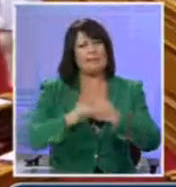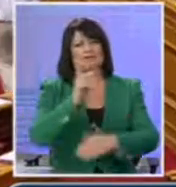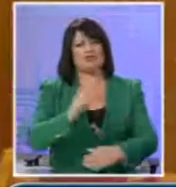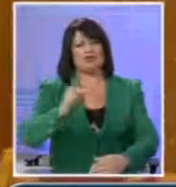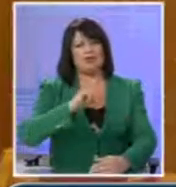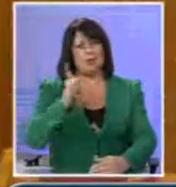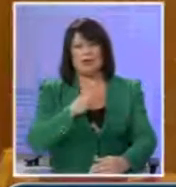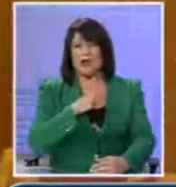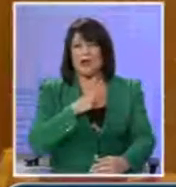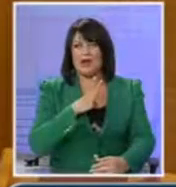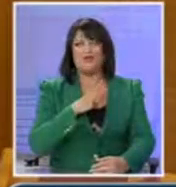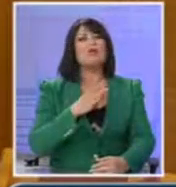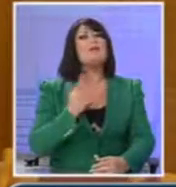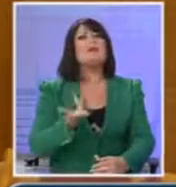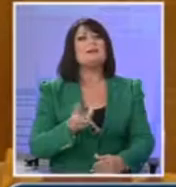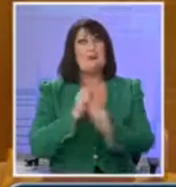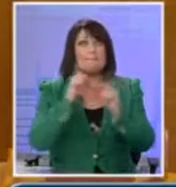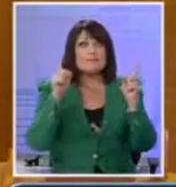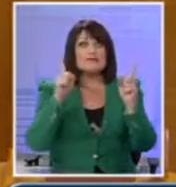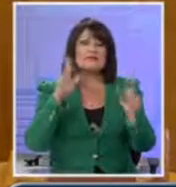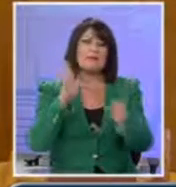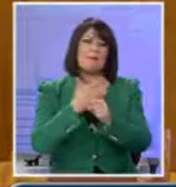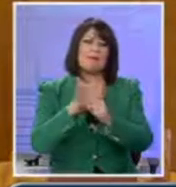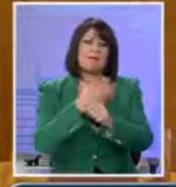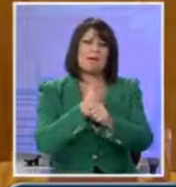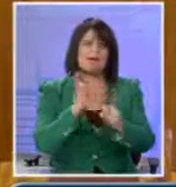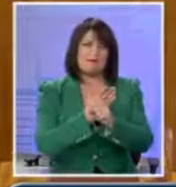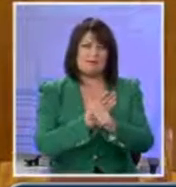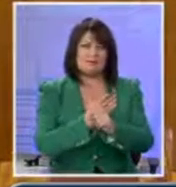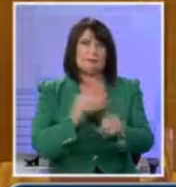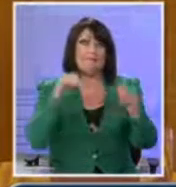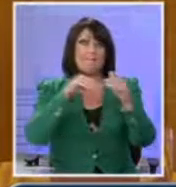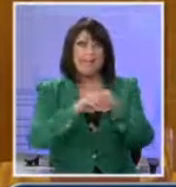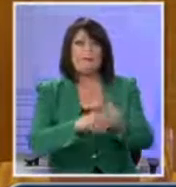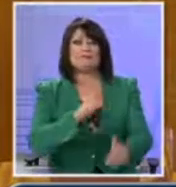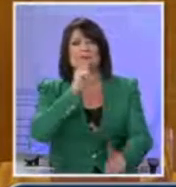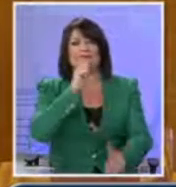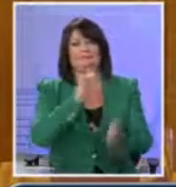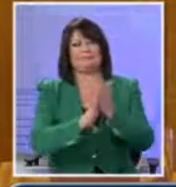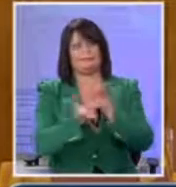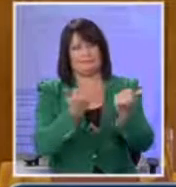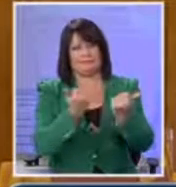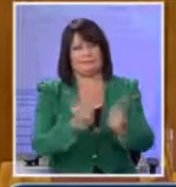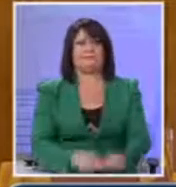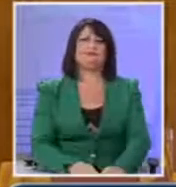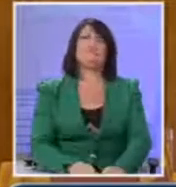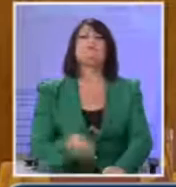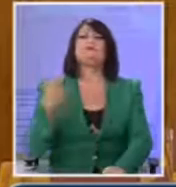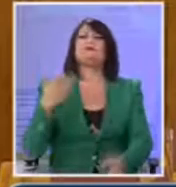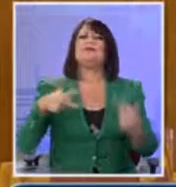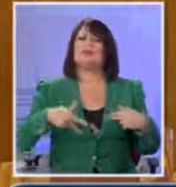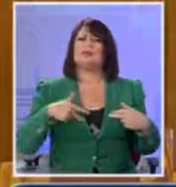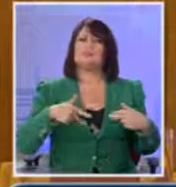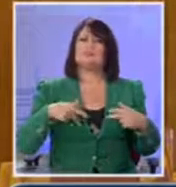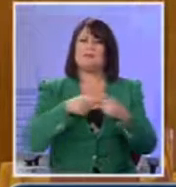μας, έχουμε υποστεί μια πρωτοφανή καταστροφή και αποεπένδυση στη χώρα μας. Τα μέτρα που πήραν οι προηγούμενες